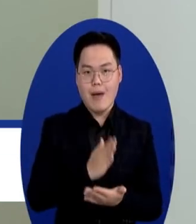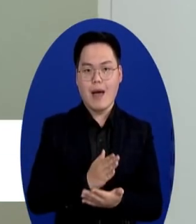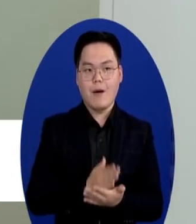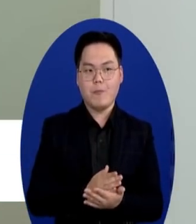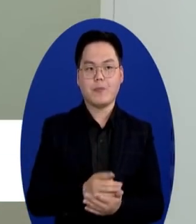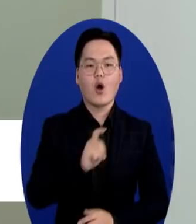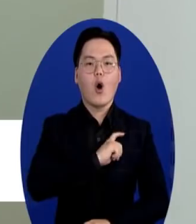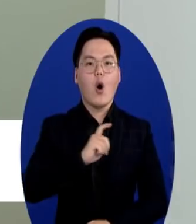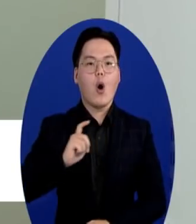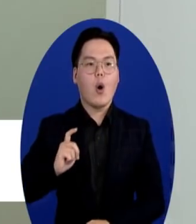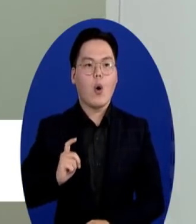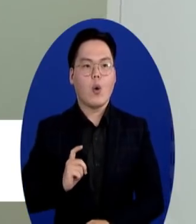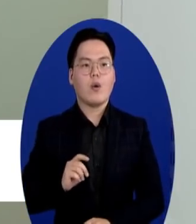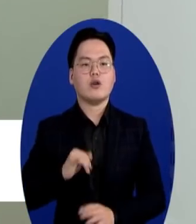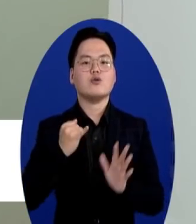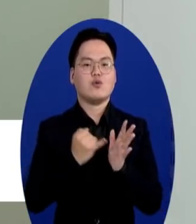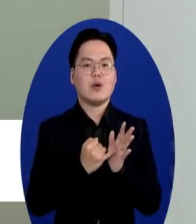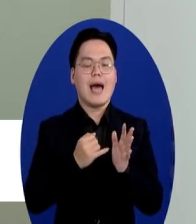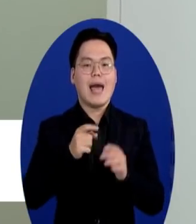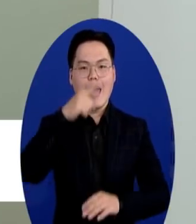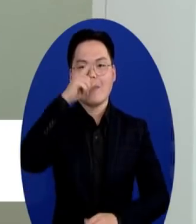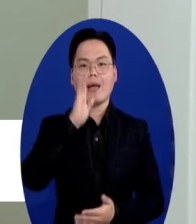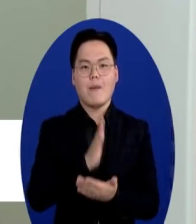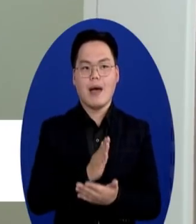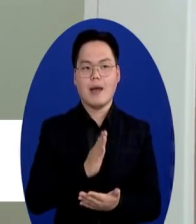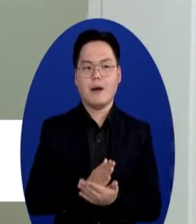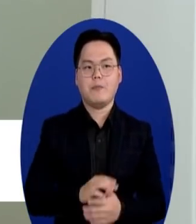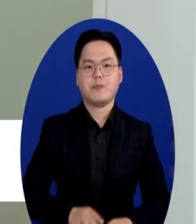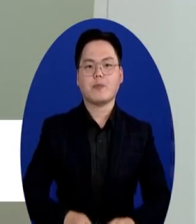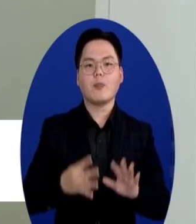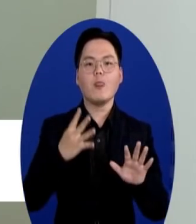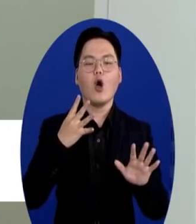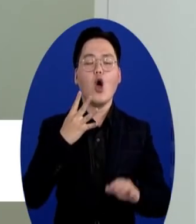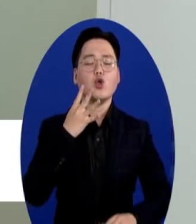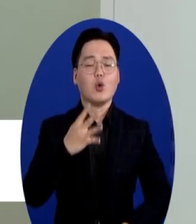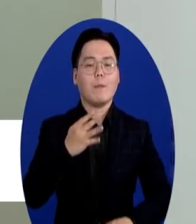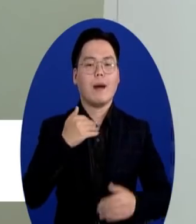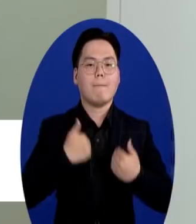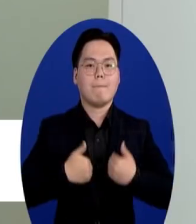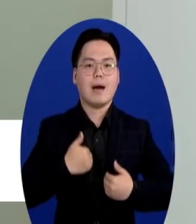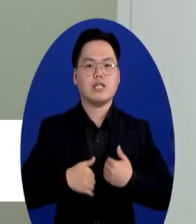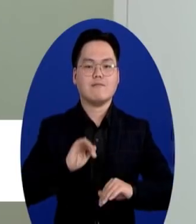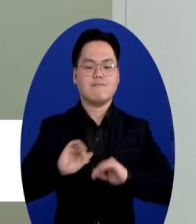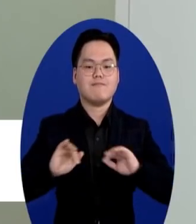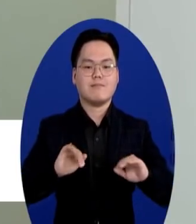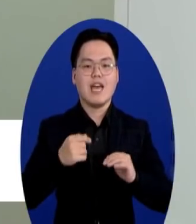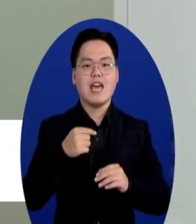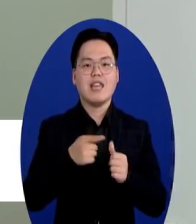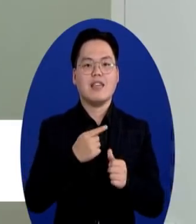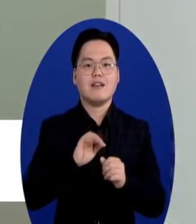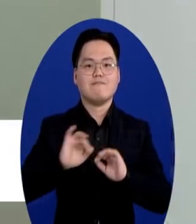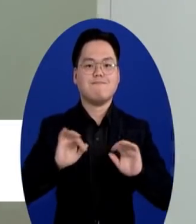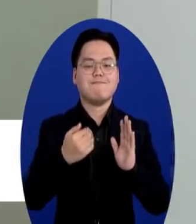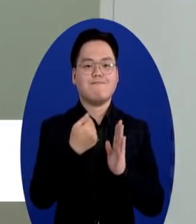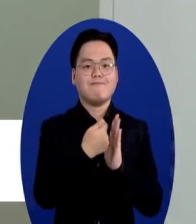төв, за хувийн эвчлэлийн эм нийлсэн 6 эмнэлэг байгаа. За энэ 6 эмнэлэг дээр одоо 40,000 багш маань хуваарлагдсан байгаа. Жишээлбэл манай эмнэлэг дээр